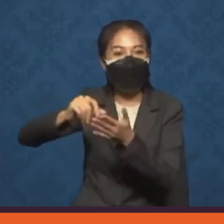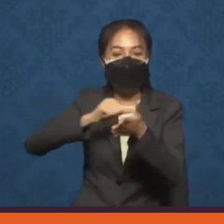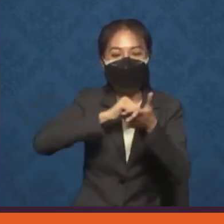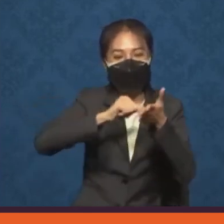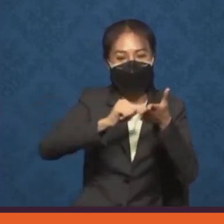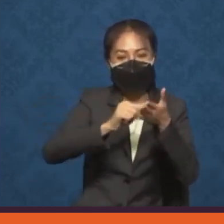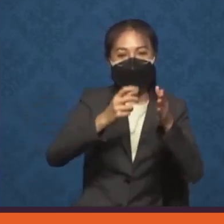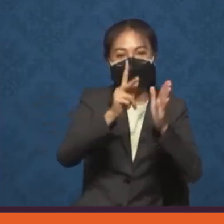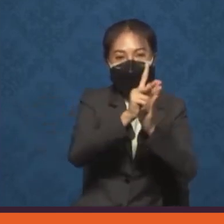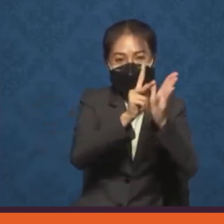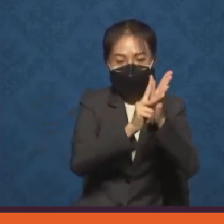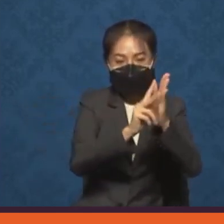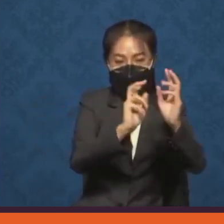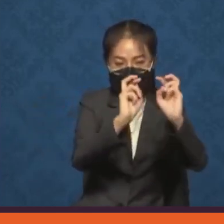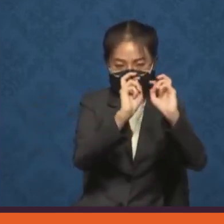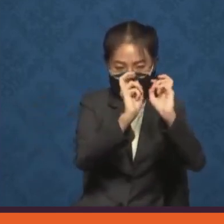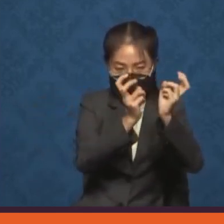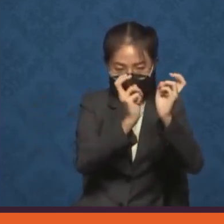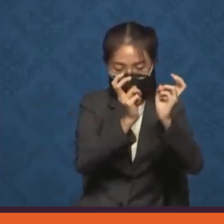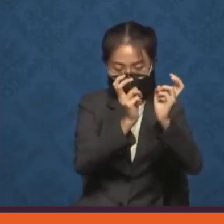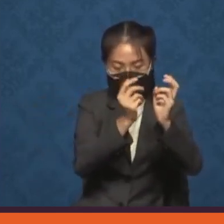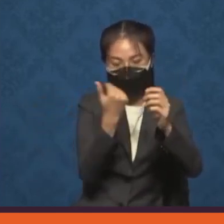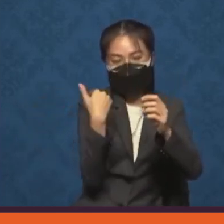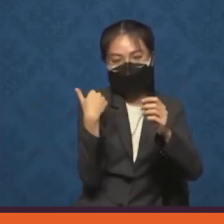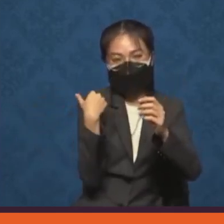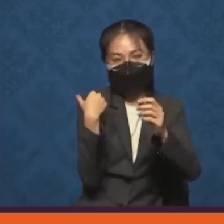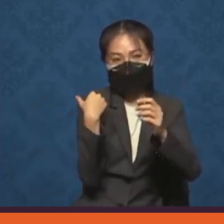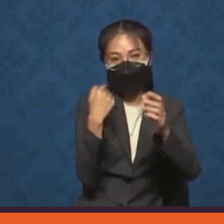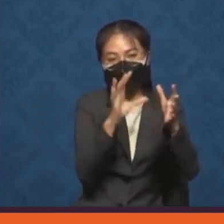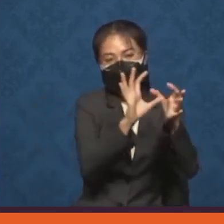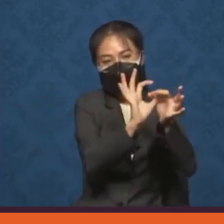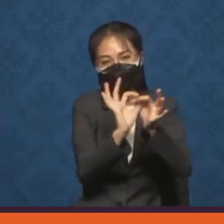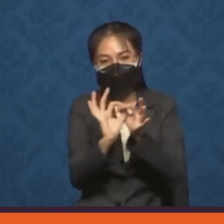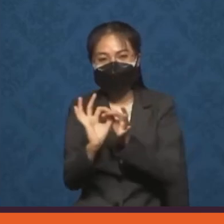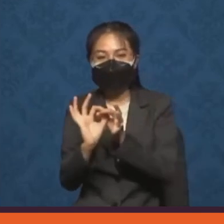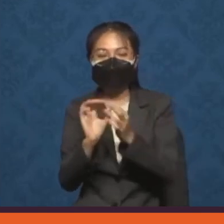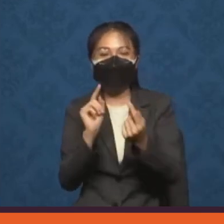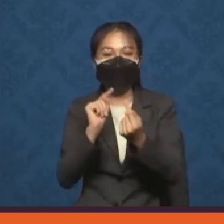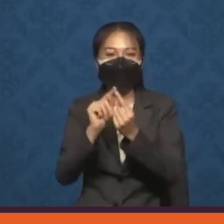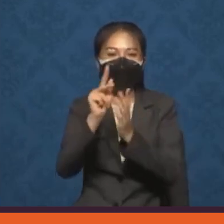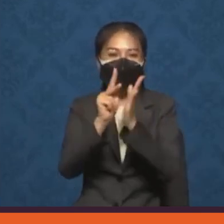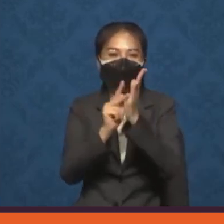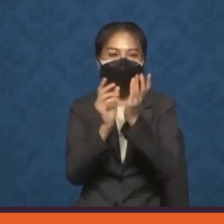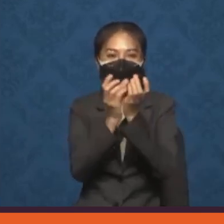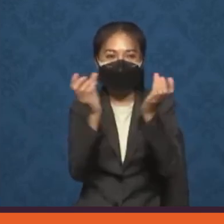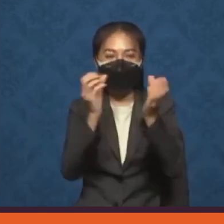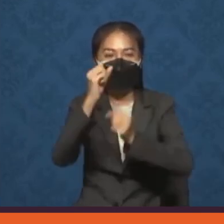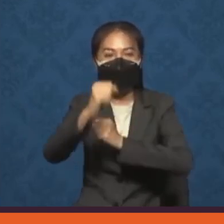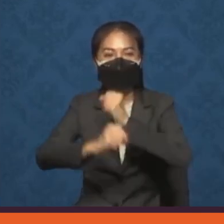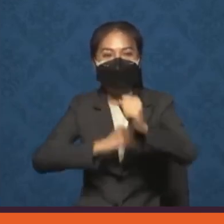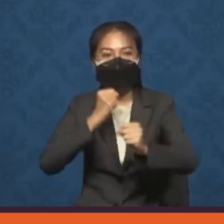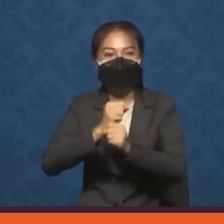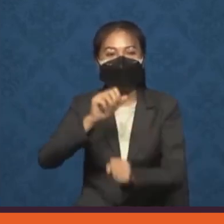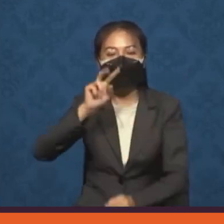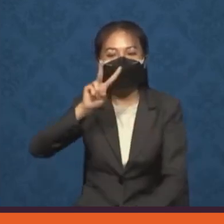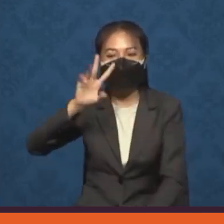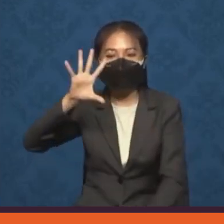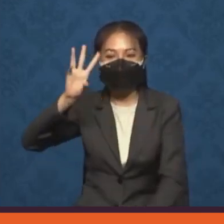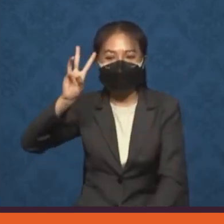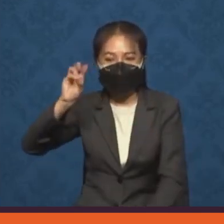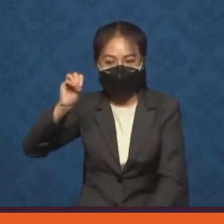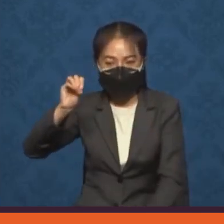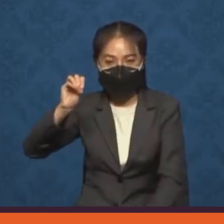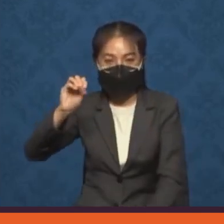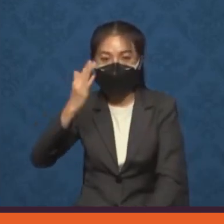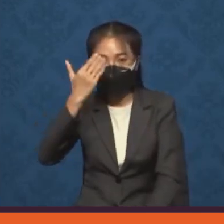ราในประเด็นที่เป็นปัญหาสืบเนื่องมาจากรัฐธรรมนูญ60และก็ยังคงเหลือเข้ารางแบบเดิมทั้งหมดประเทศไทยยัง